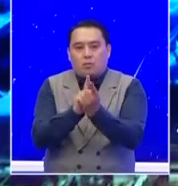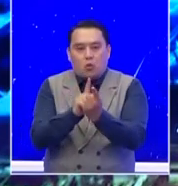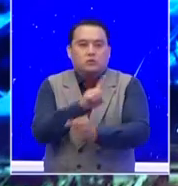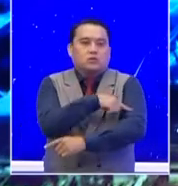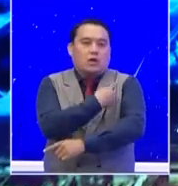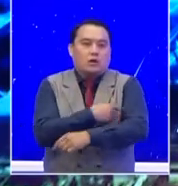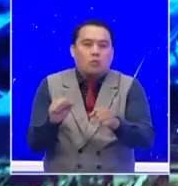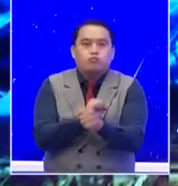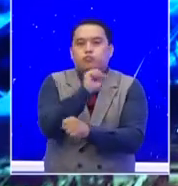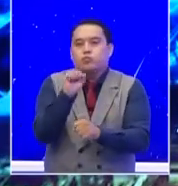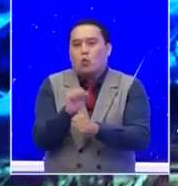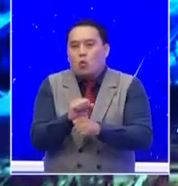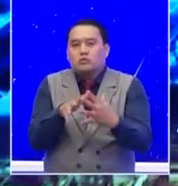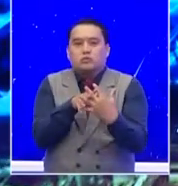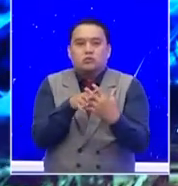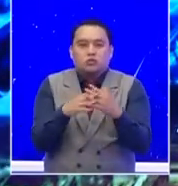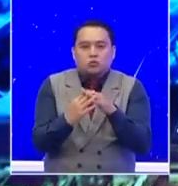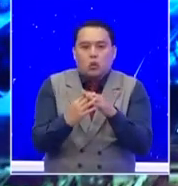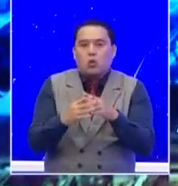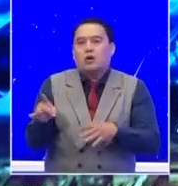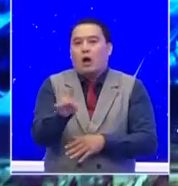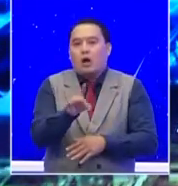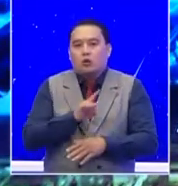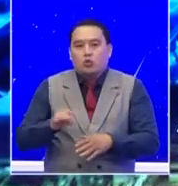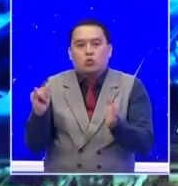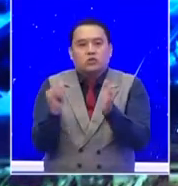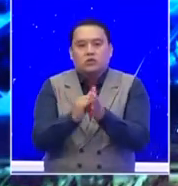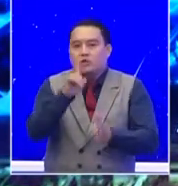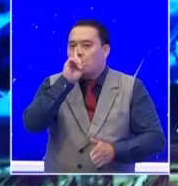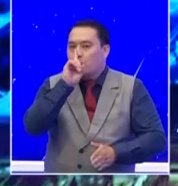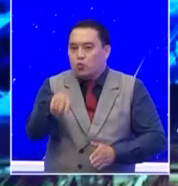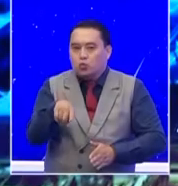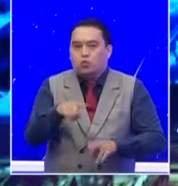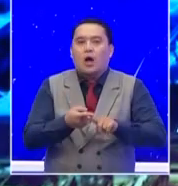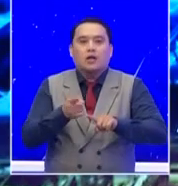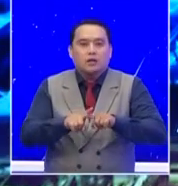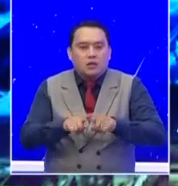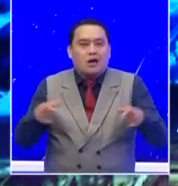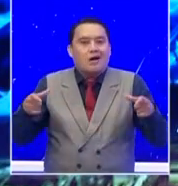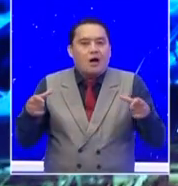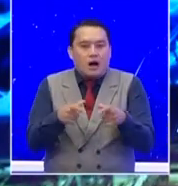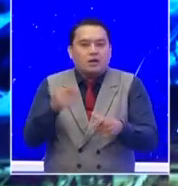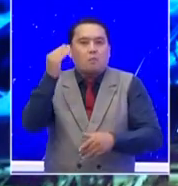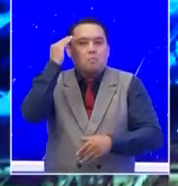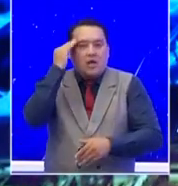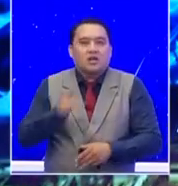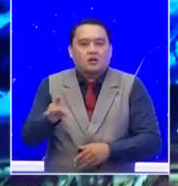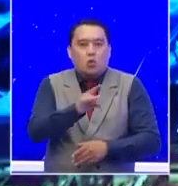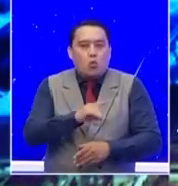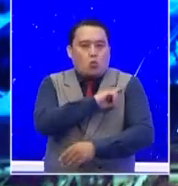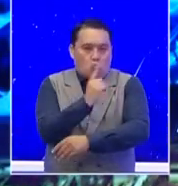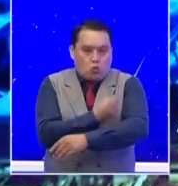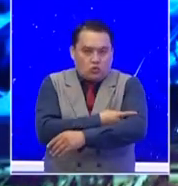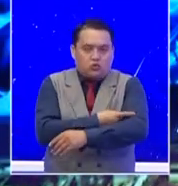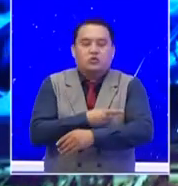санитарные посты между населенными пунктами и районами устанавливаться не будут однако гарантийные меры в регионе все же